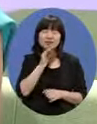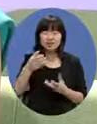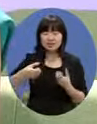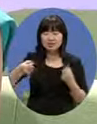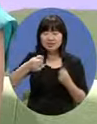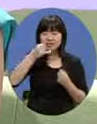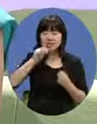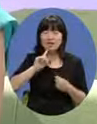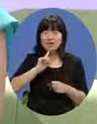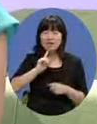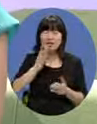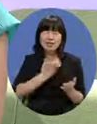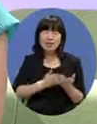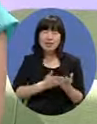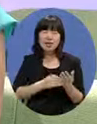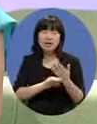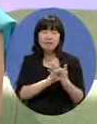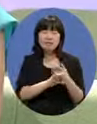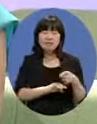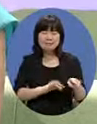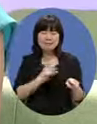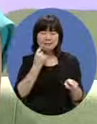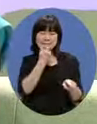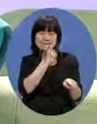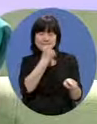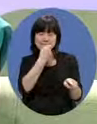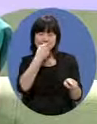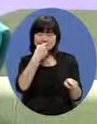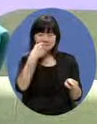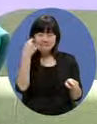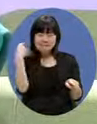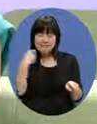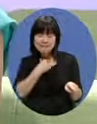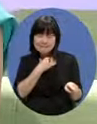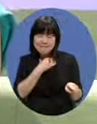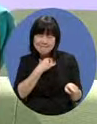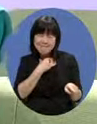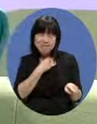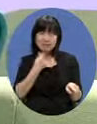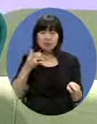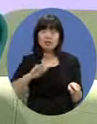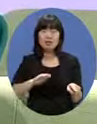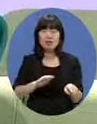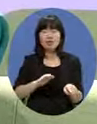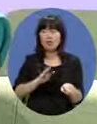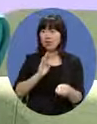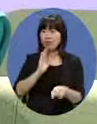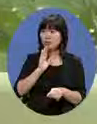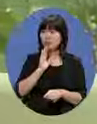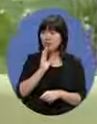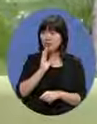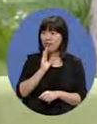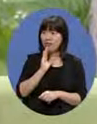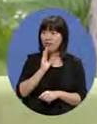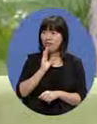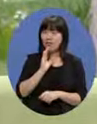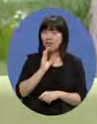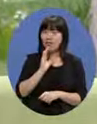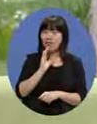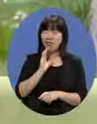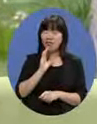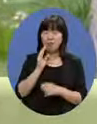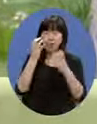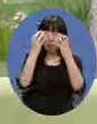극인데 이제 네. 말대꾸 막 하면은 저 입을 그냥 이렇게 이런 생각이 들지만 어머나! 그렇죠. 가끔 그렇잖아요. 어우 저,